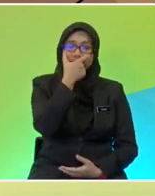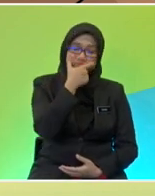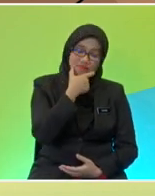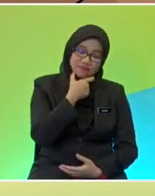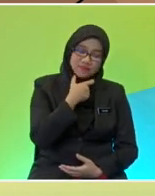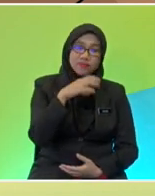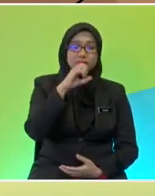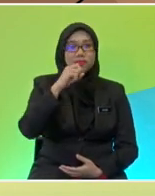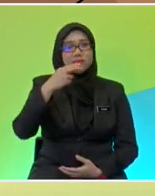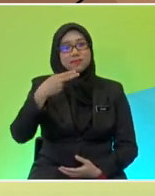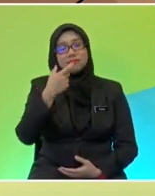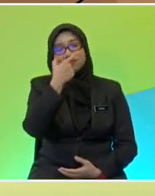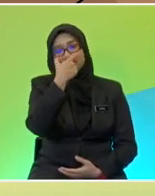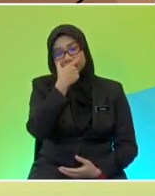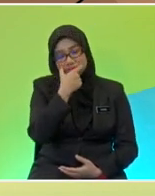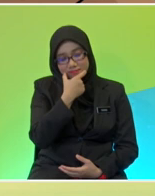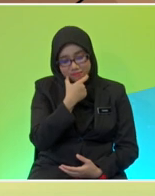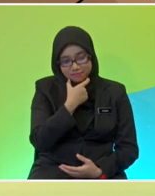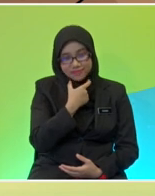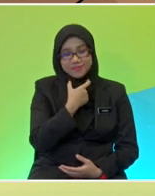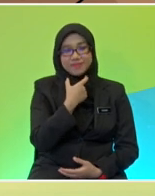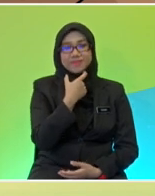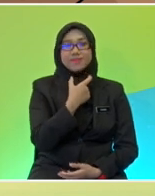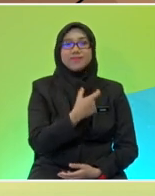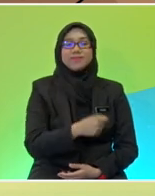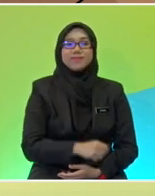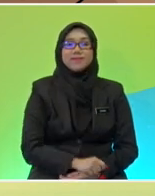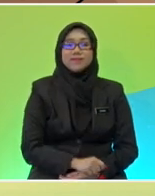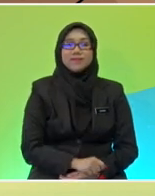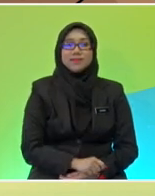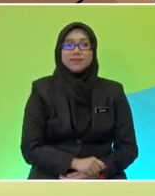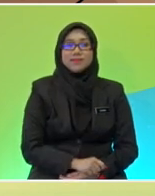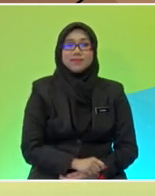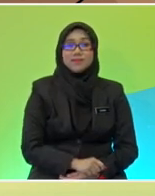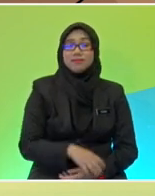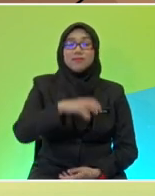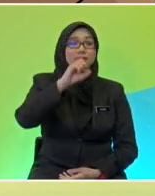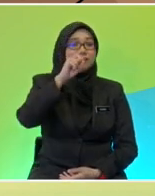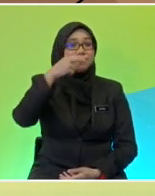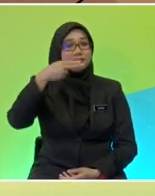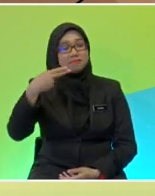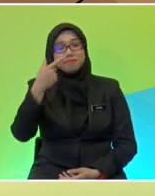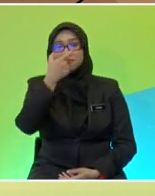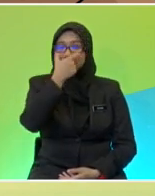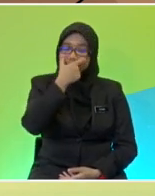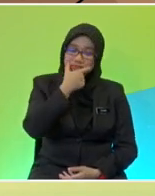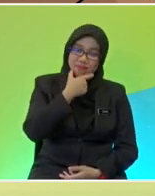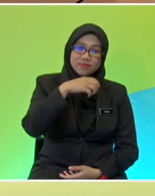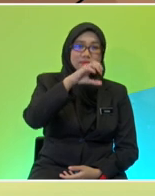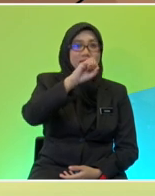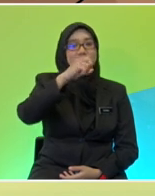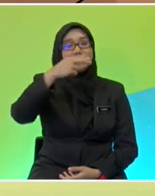kasihan Aduh kasihan oh kasihan oh